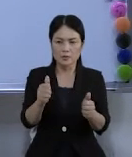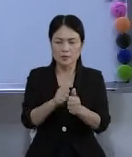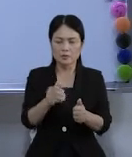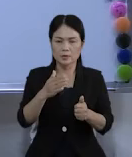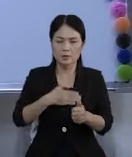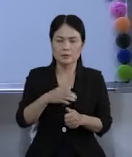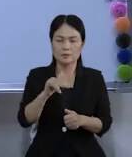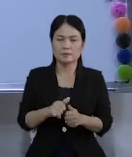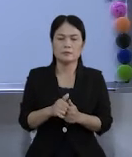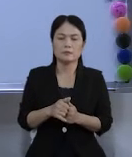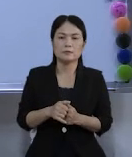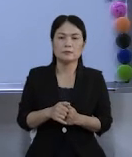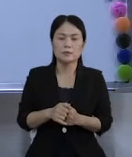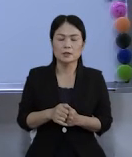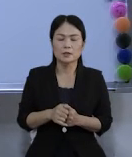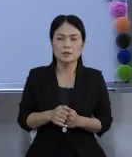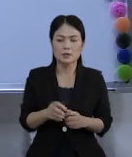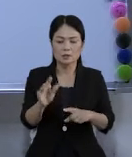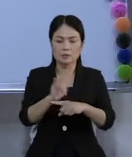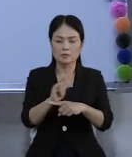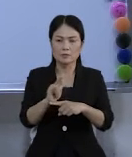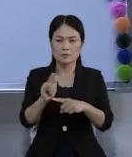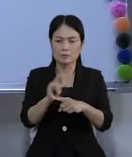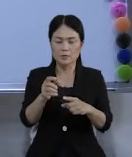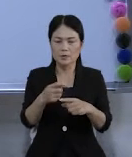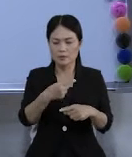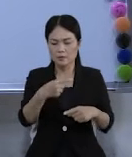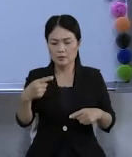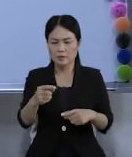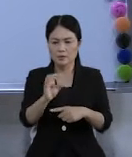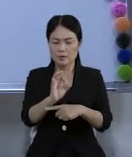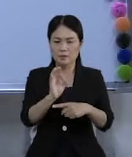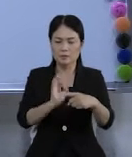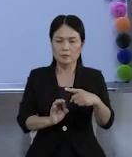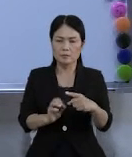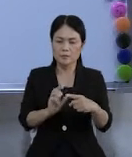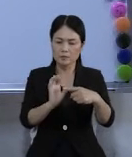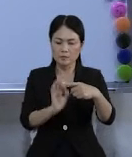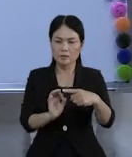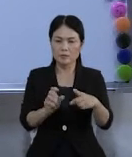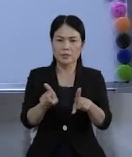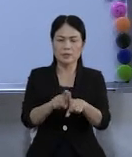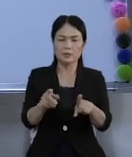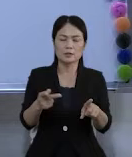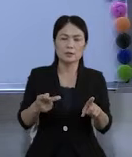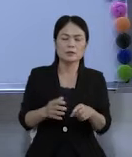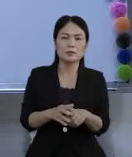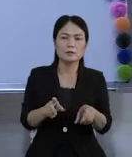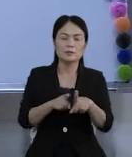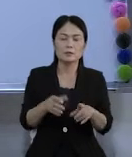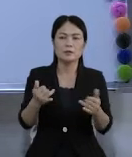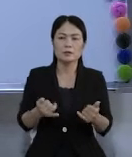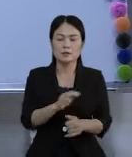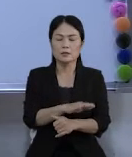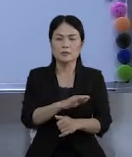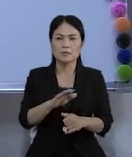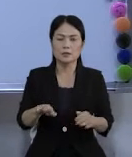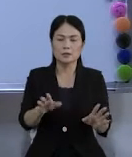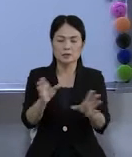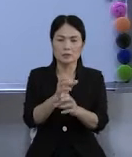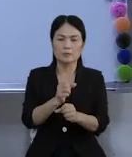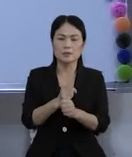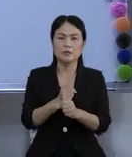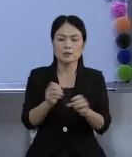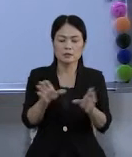mùi nịa cổ nấu bảo man vị thị đó bảo phía để miễn phía bài đối được nế. Chà, tuần tâm nâng đi ta con tưởng ọc nế